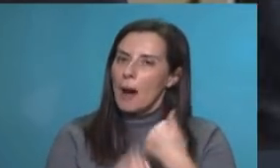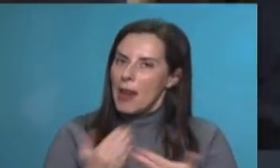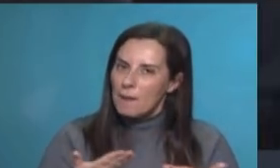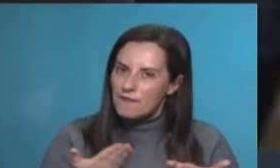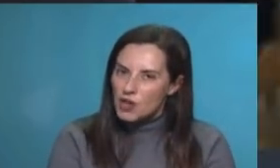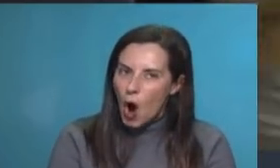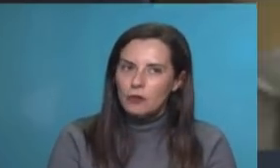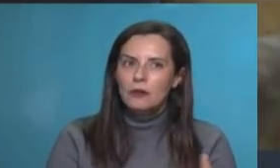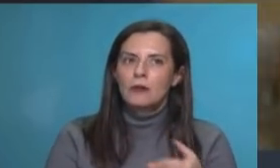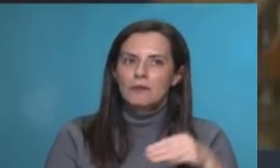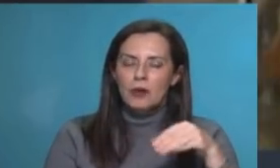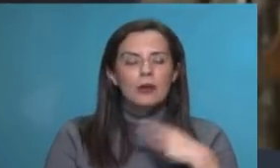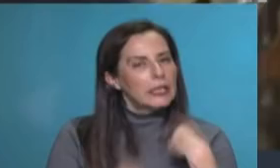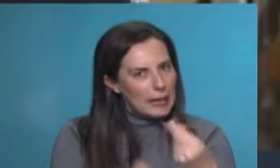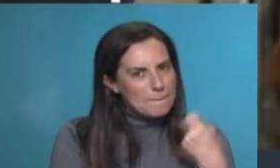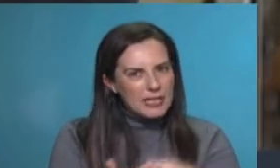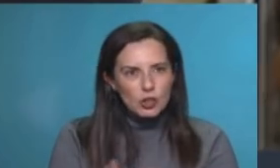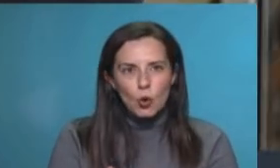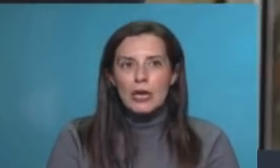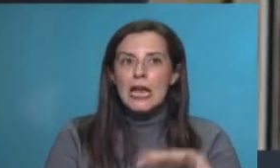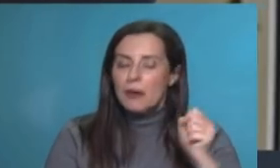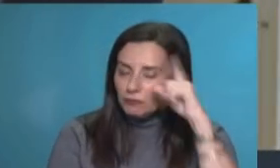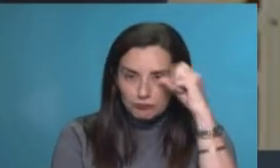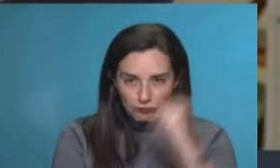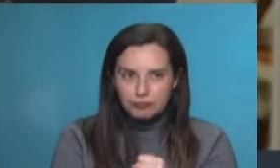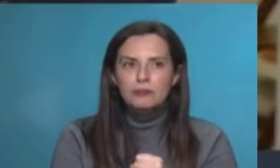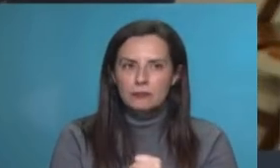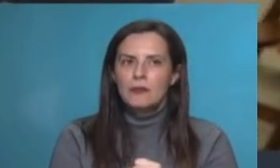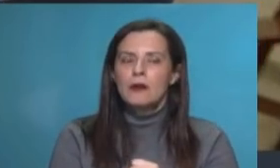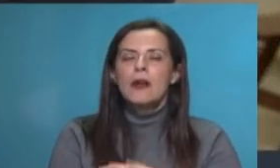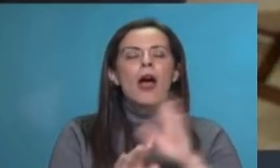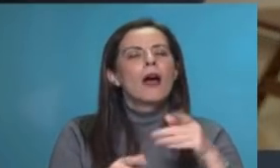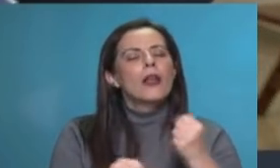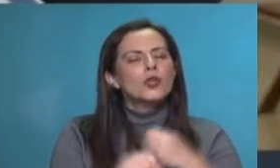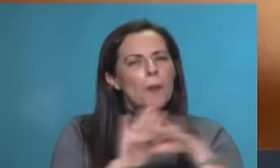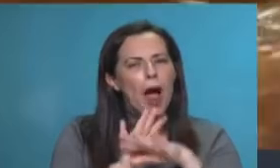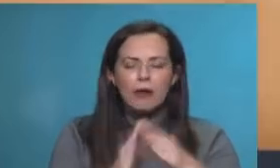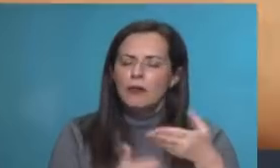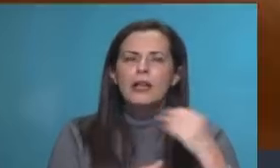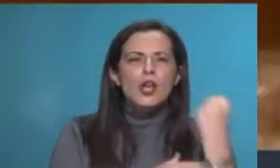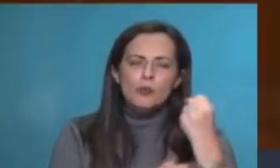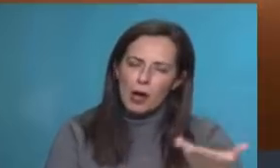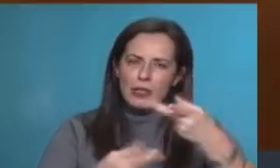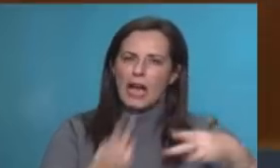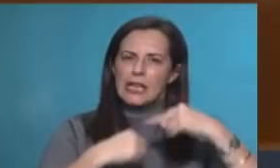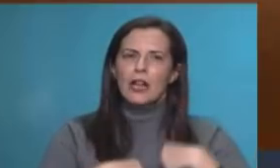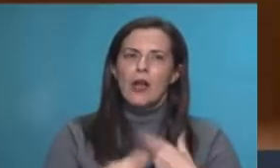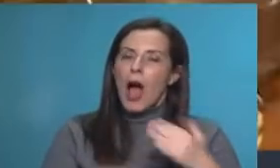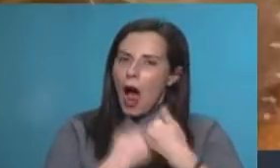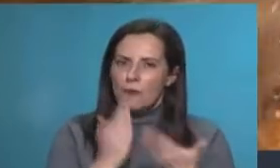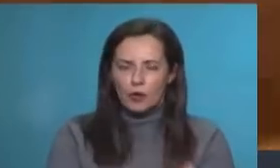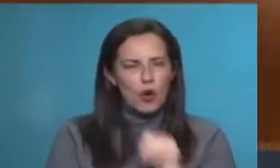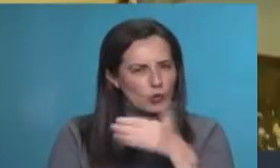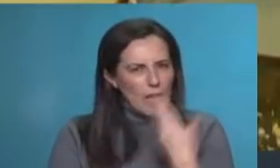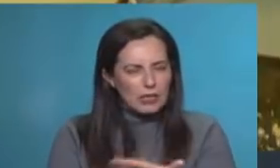בנושא הזה תוך מתן פיצוי. במידה והם יתעקשו, נדאג להעביר בחקיקה הסמכויות אלינו. המאפיות סרבו להצעתו של